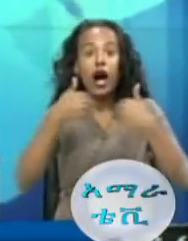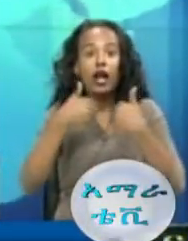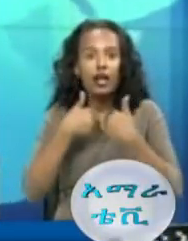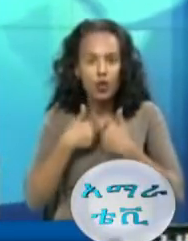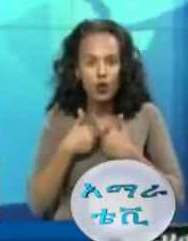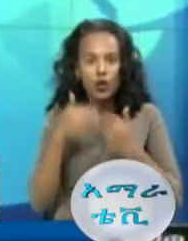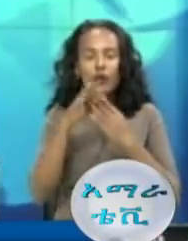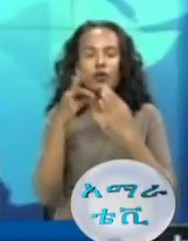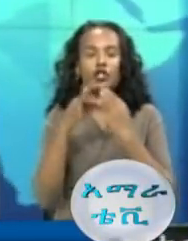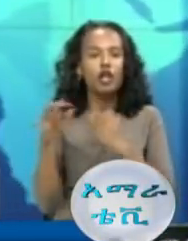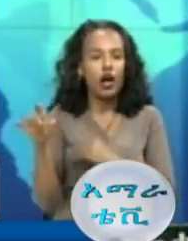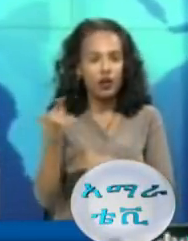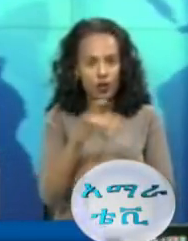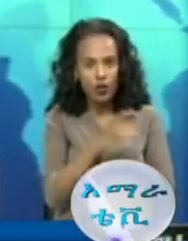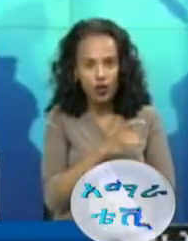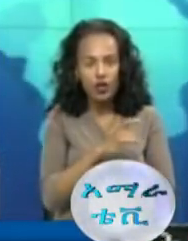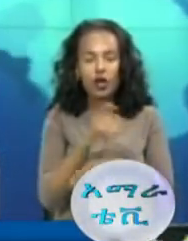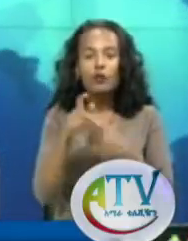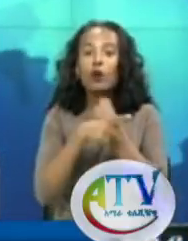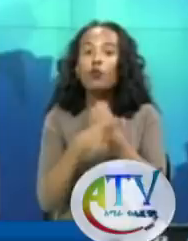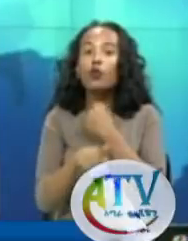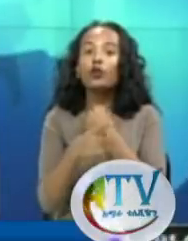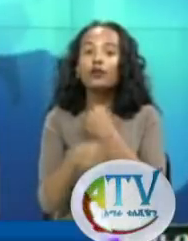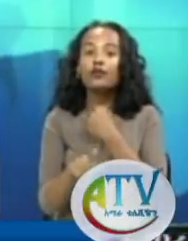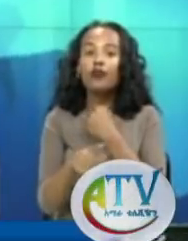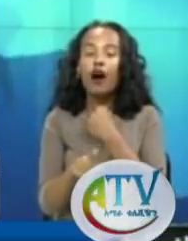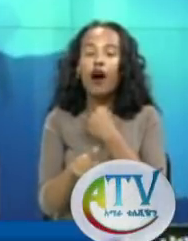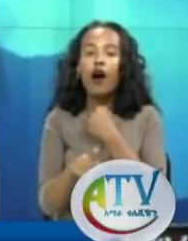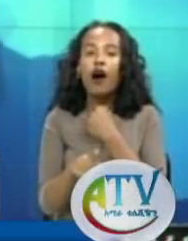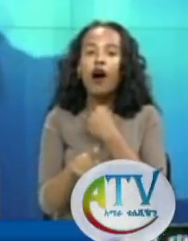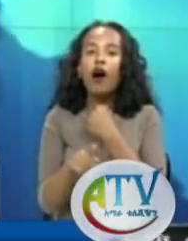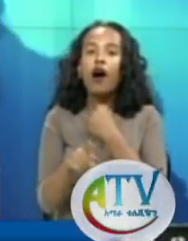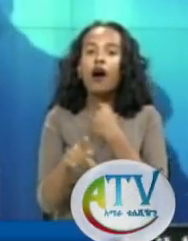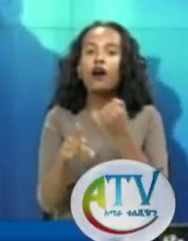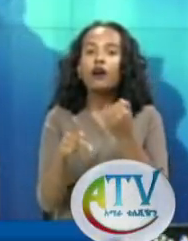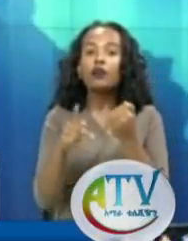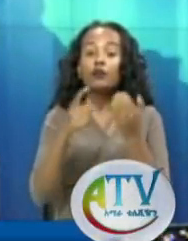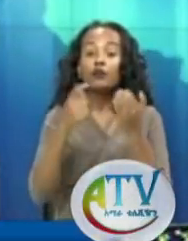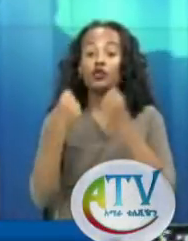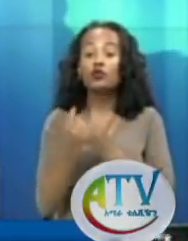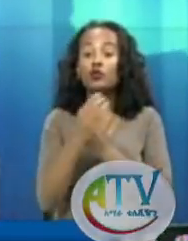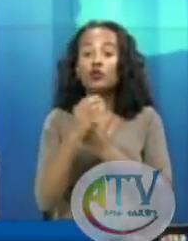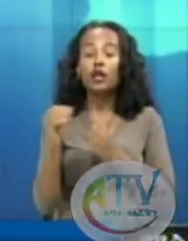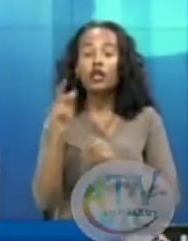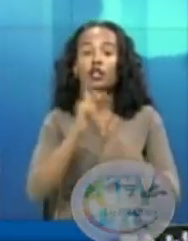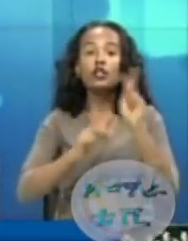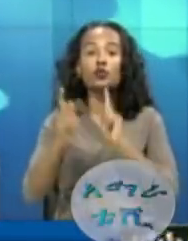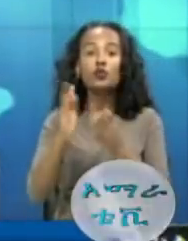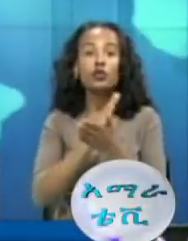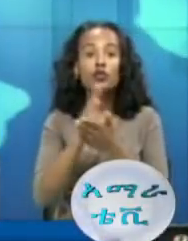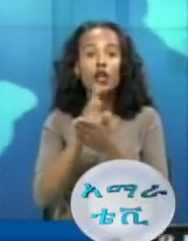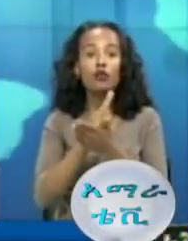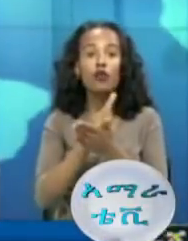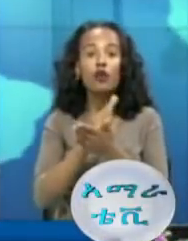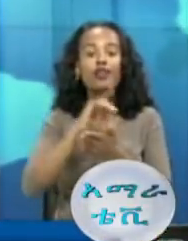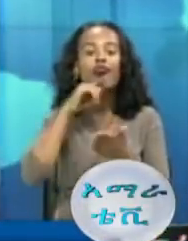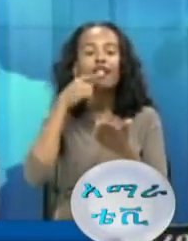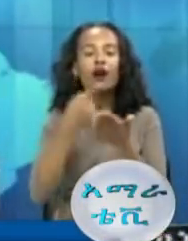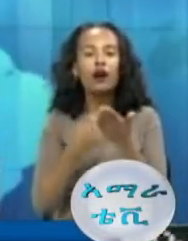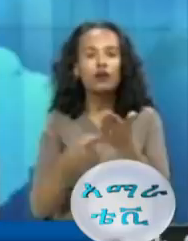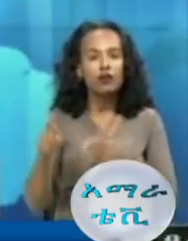ያለው እንዲሆን፣ በፖለቲካ ልሂቃንና የምልአተ ህዝቡን ተሳትፎ ያረጋገጠ